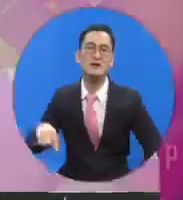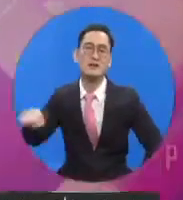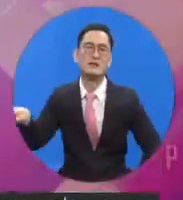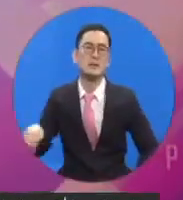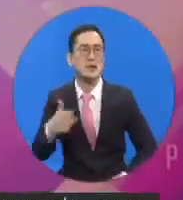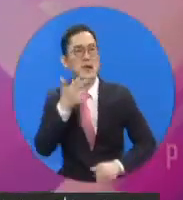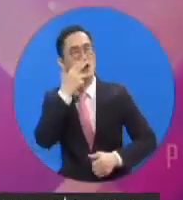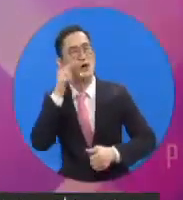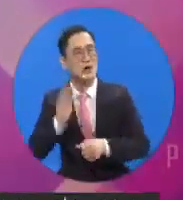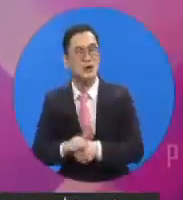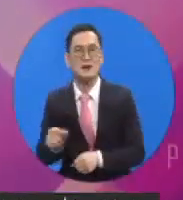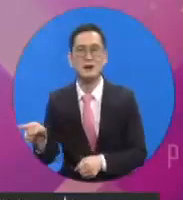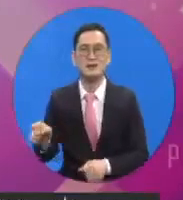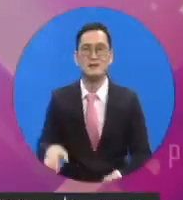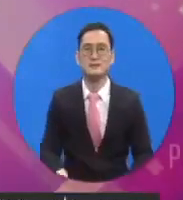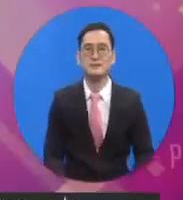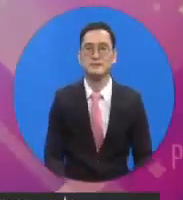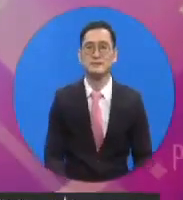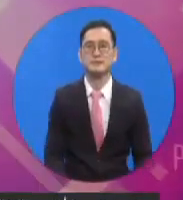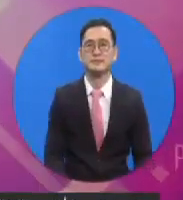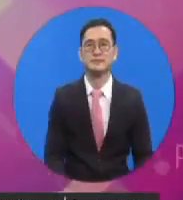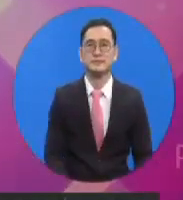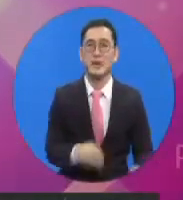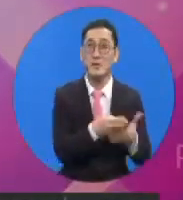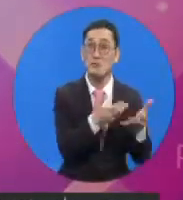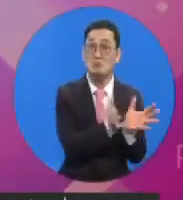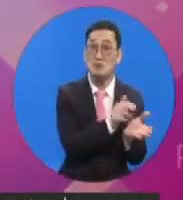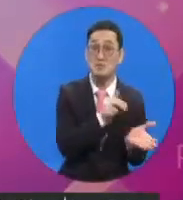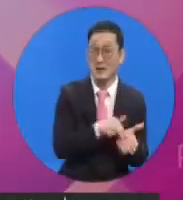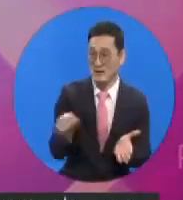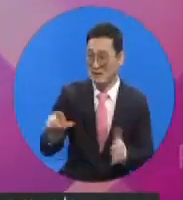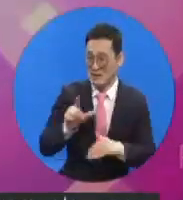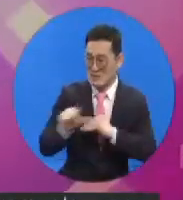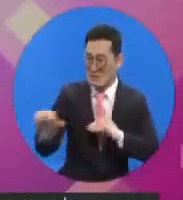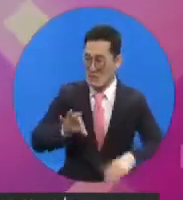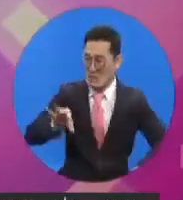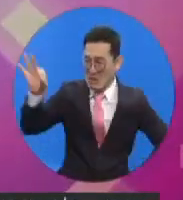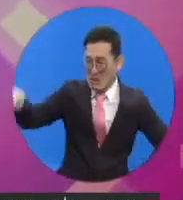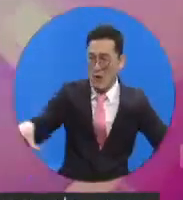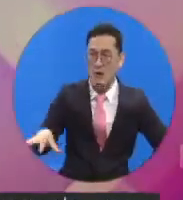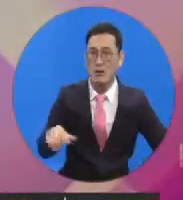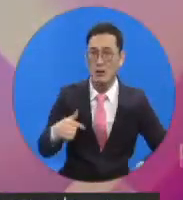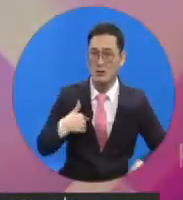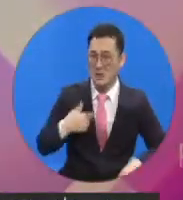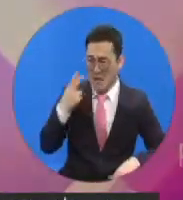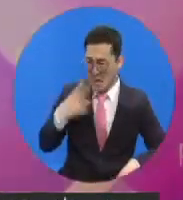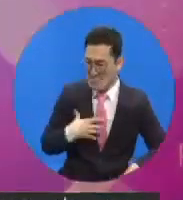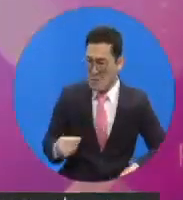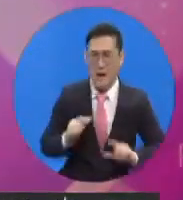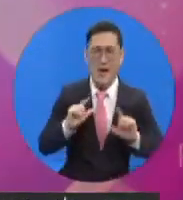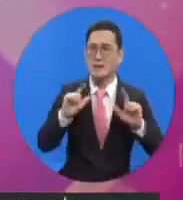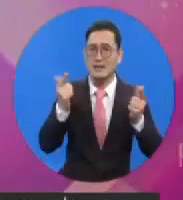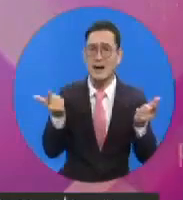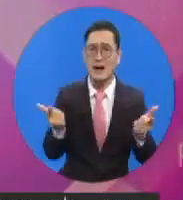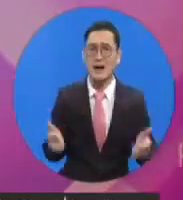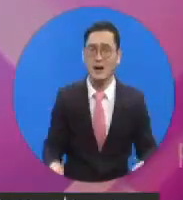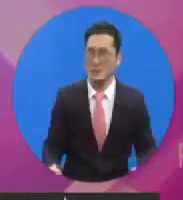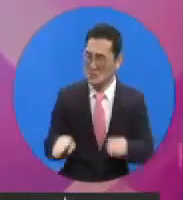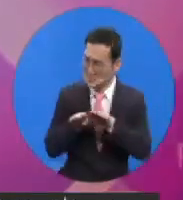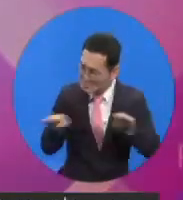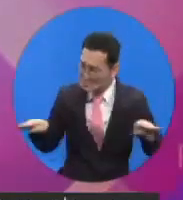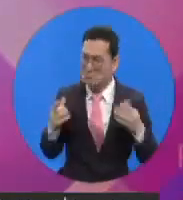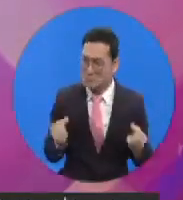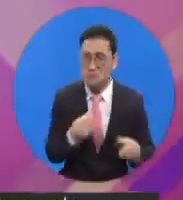검사장의 인사와 관련돼서 법무부 측은 그 좌천 아니다 라고 주장하고 있는 시각도 있는 만큼 함께 좀 생각하시면 될 것